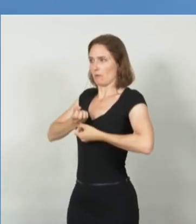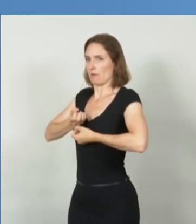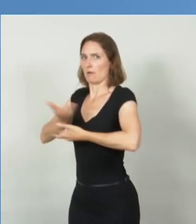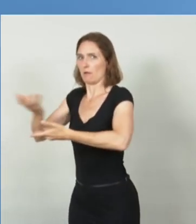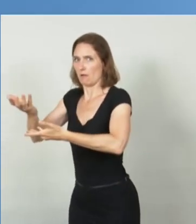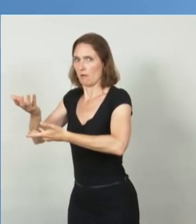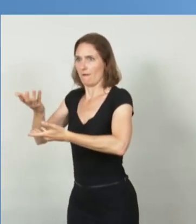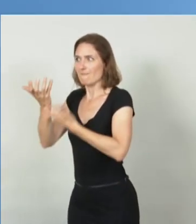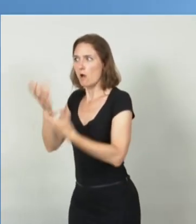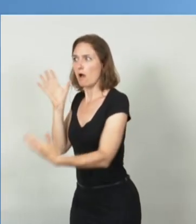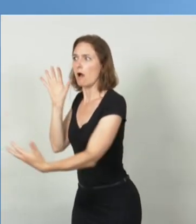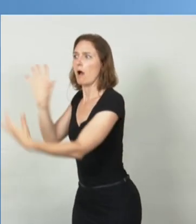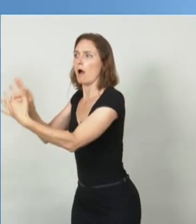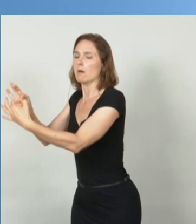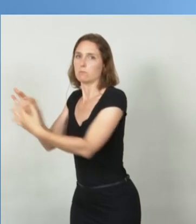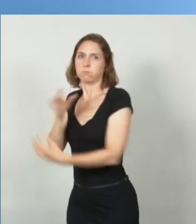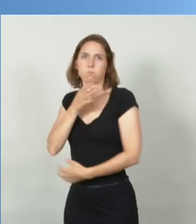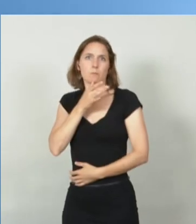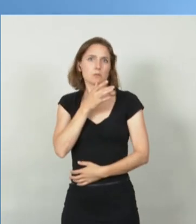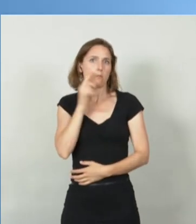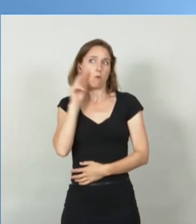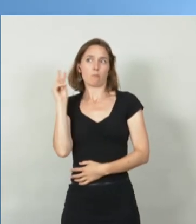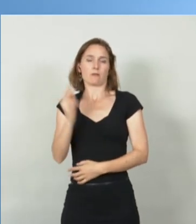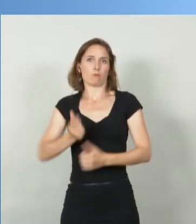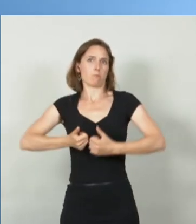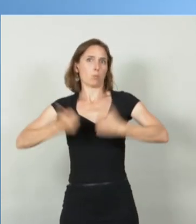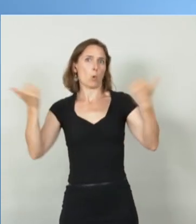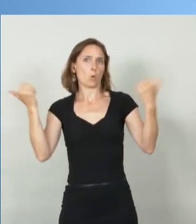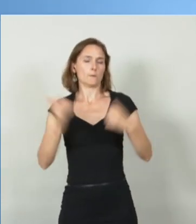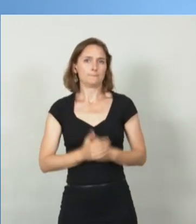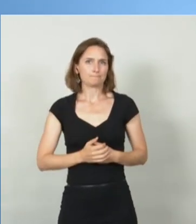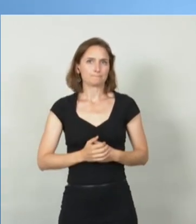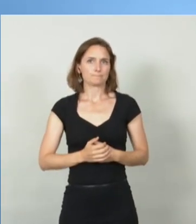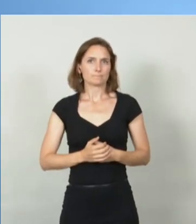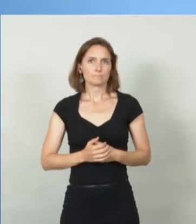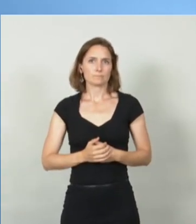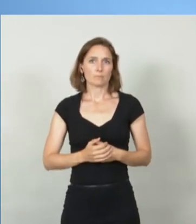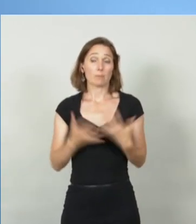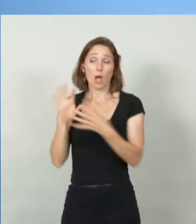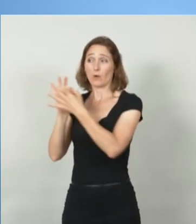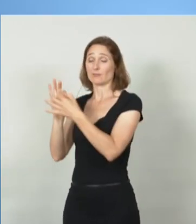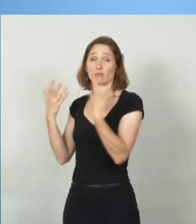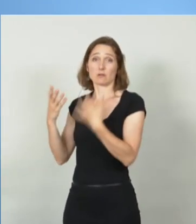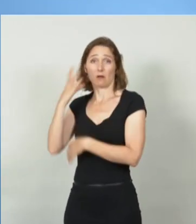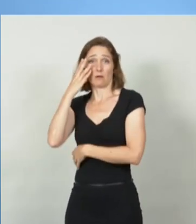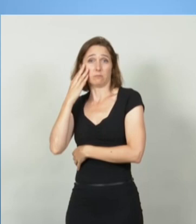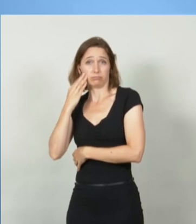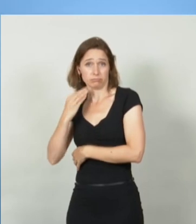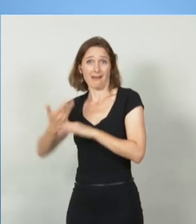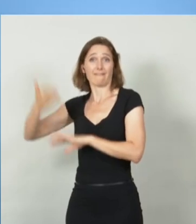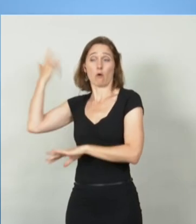renouer des relations qui dit ont été mises en sommeil avant nous mais le le